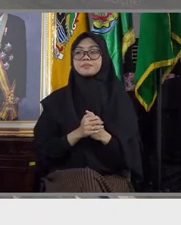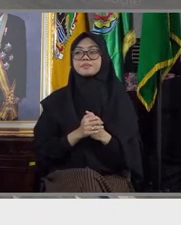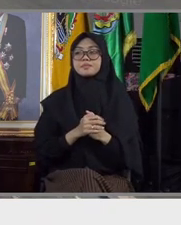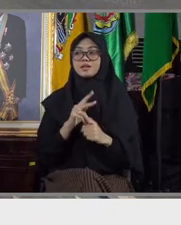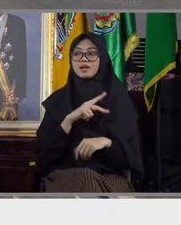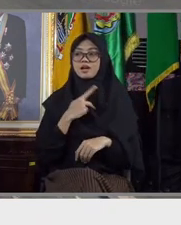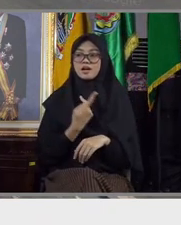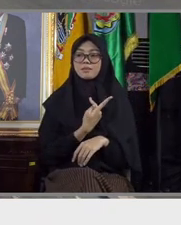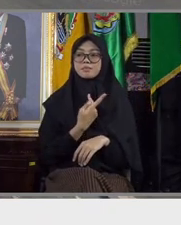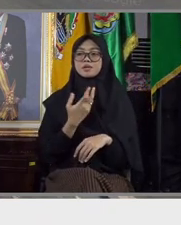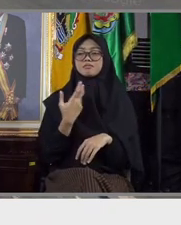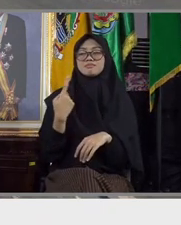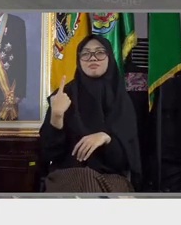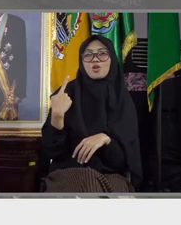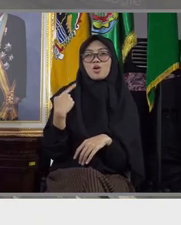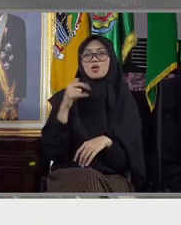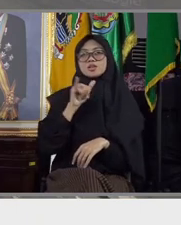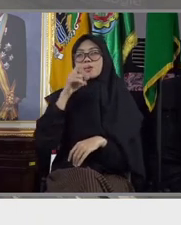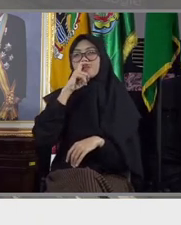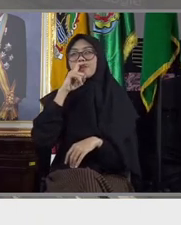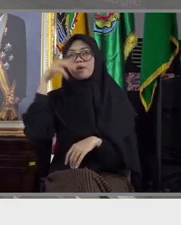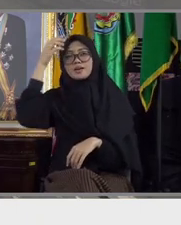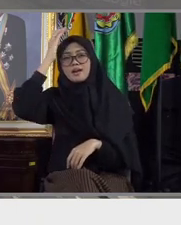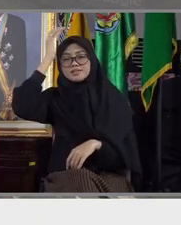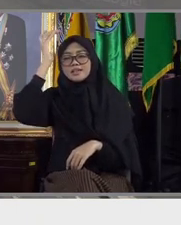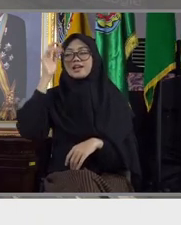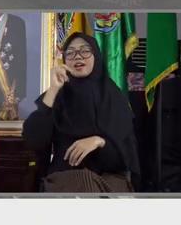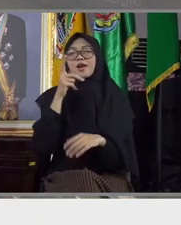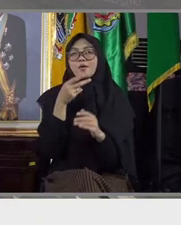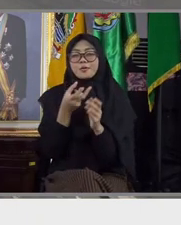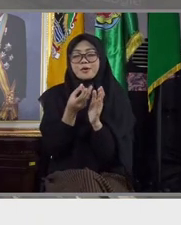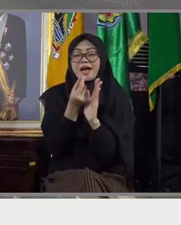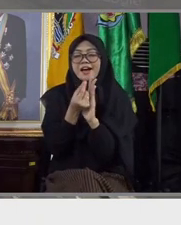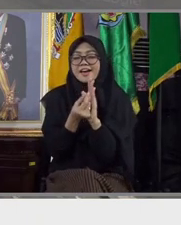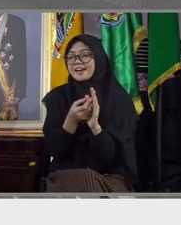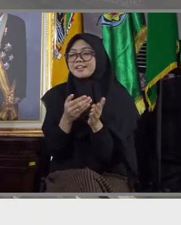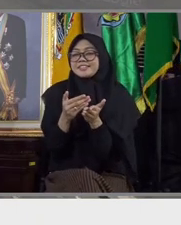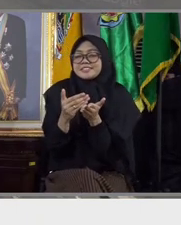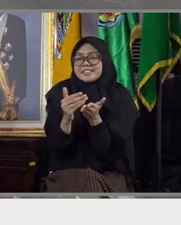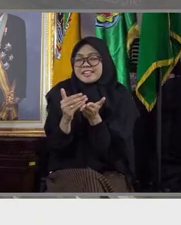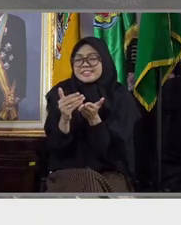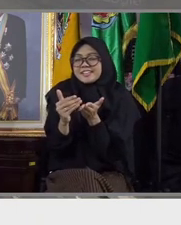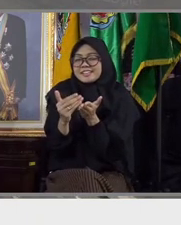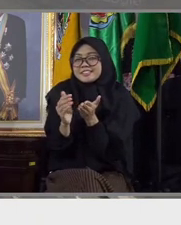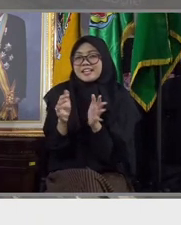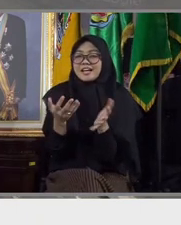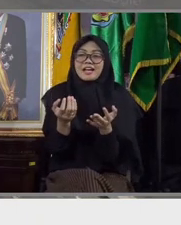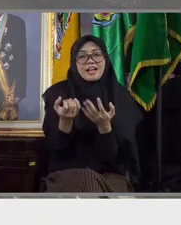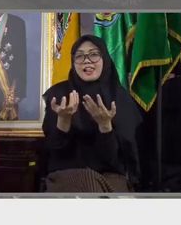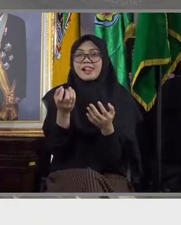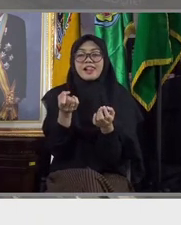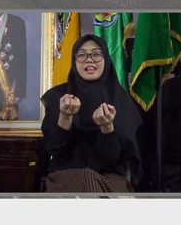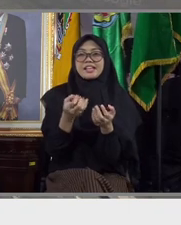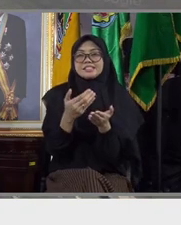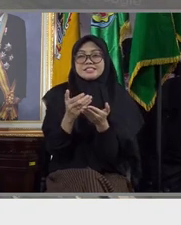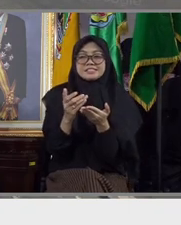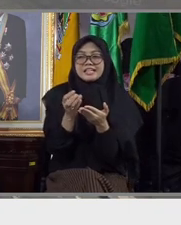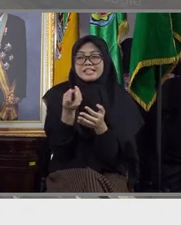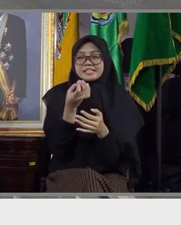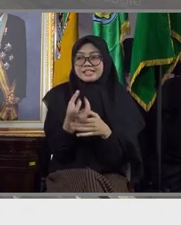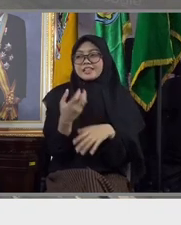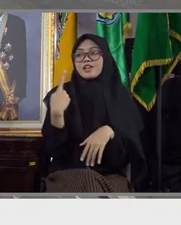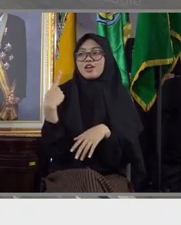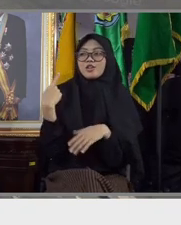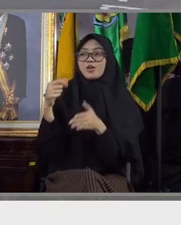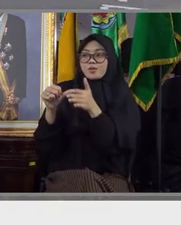kami mohon kepada Pak Gubernur untuk ya barangkali kalau masih ada sisa-sisa dana di bawah bantal bisa untuk alokasi di Jalan Brigjen